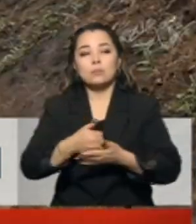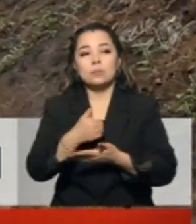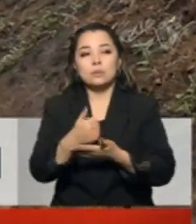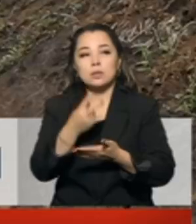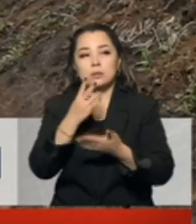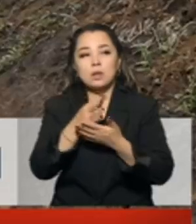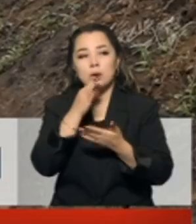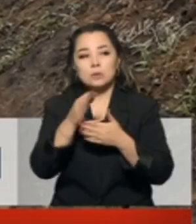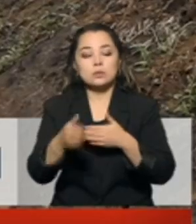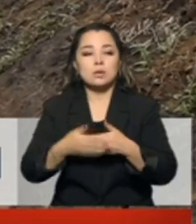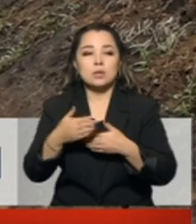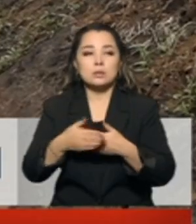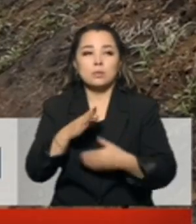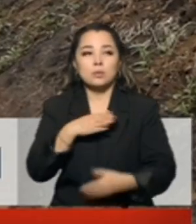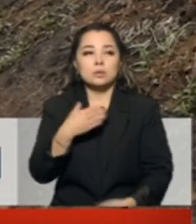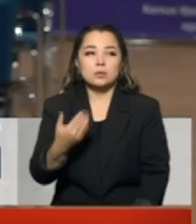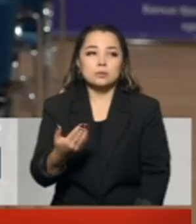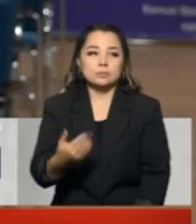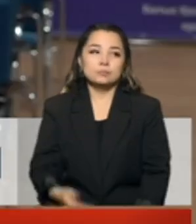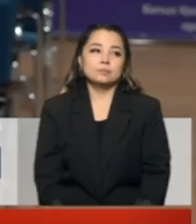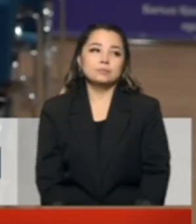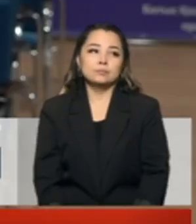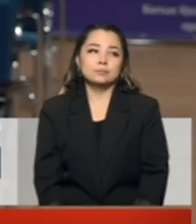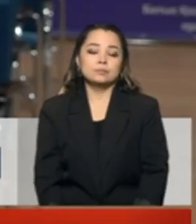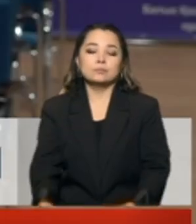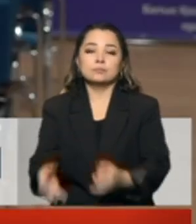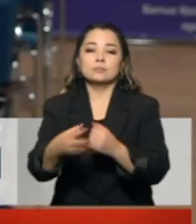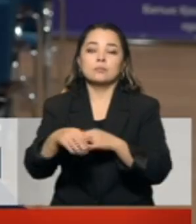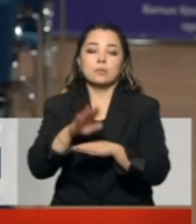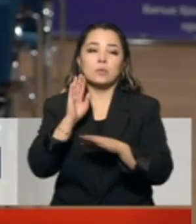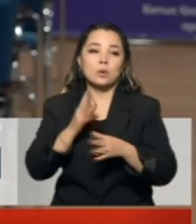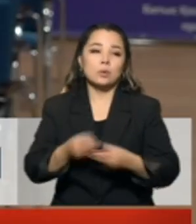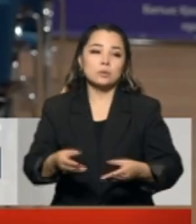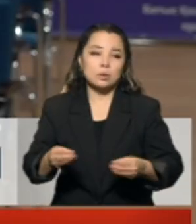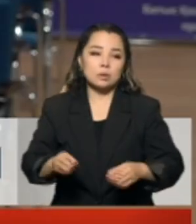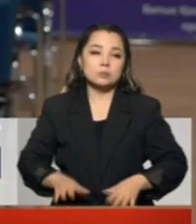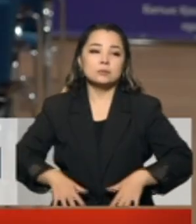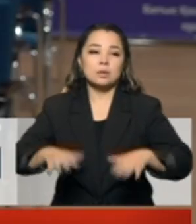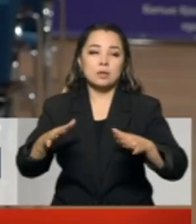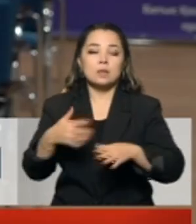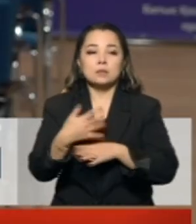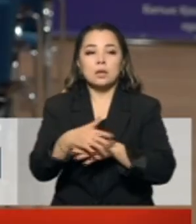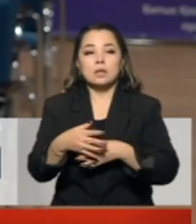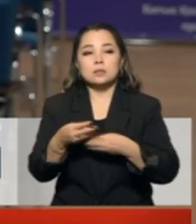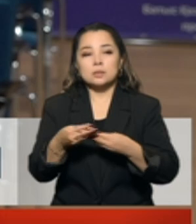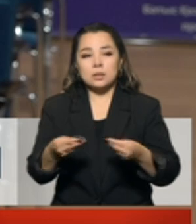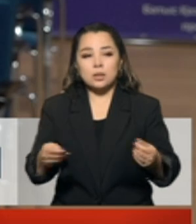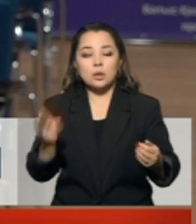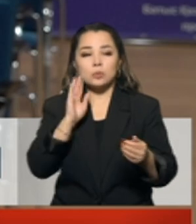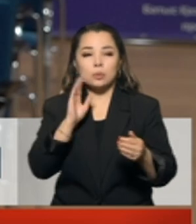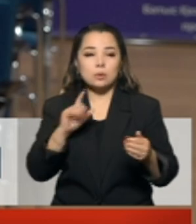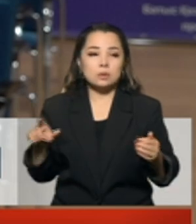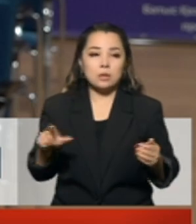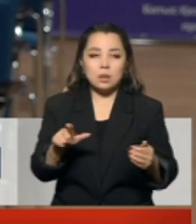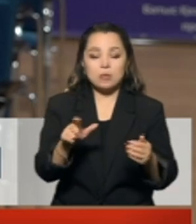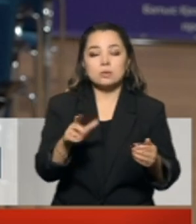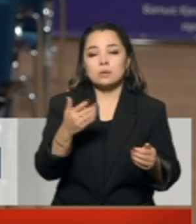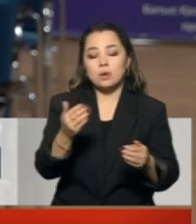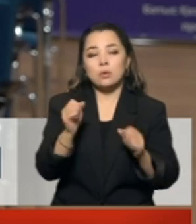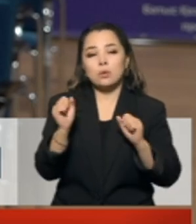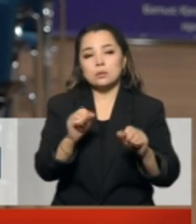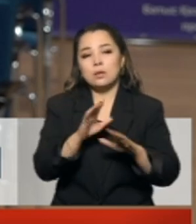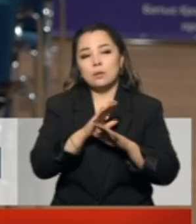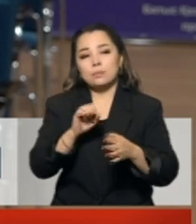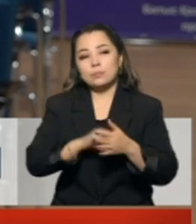басшылары жауапкершілікке тартылды. Мекендерді көктемгі су басуы даладан ерген су ағып, қорғаныс құрылыстарының